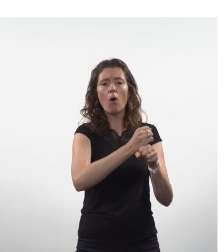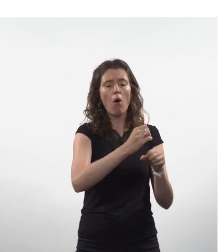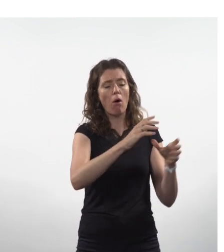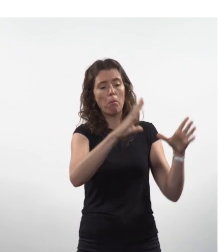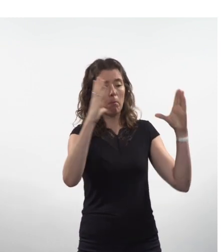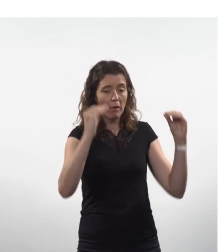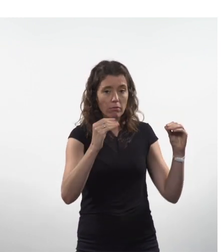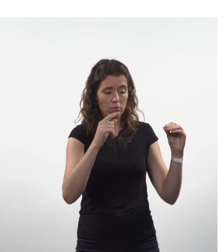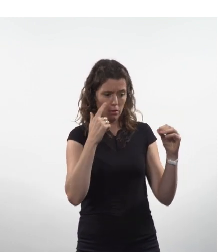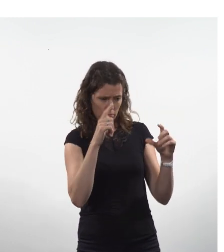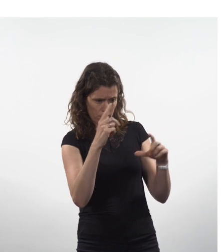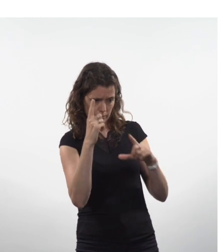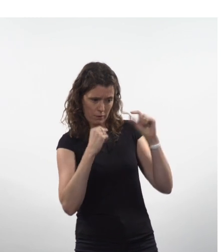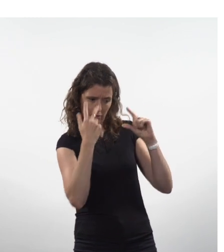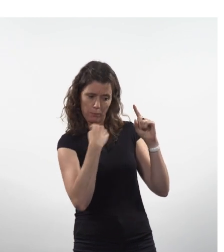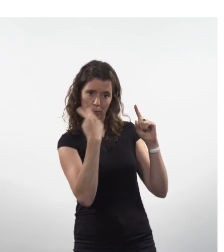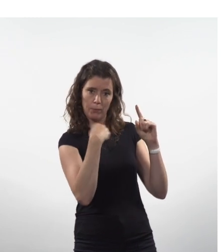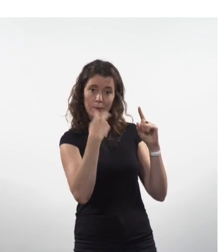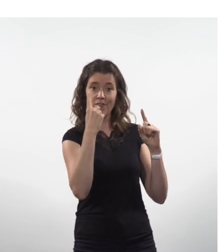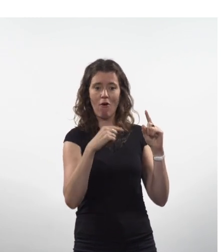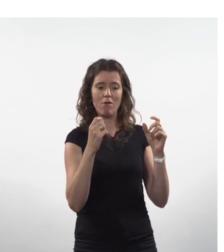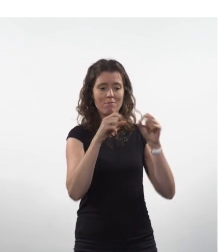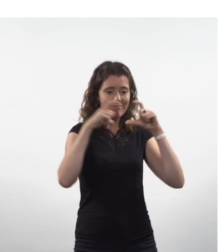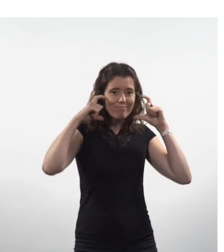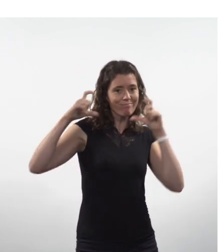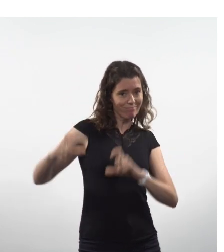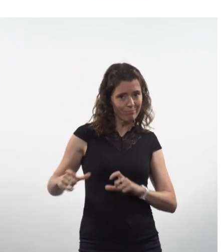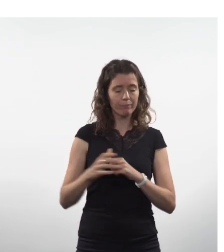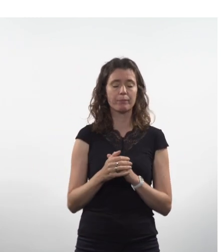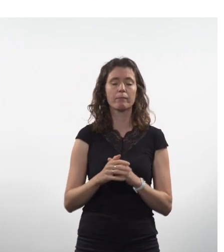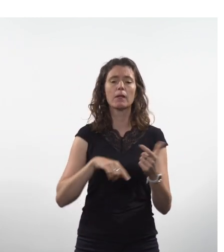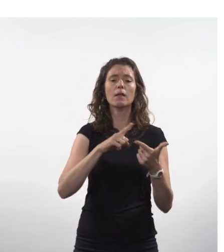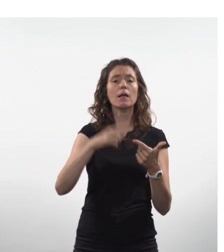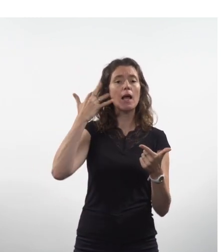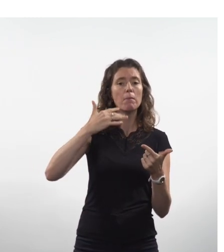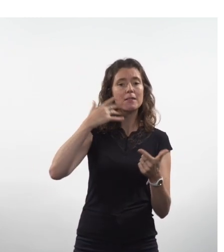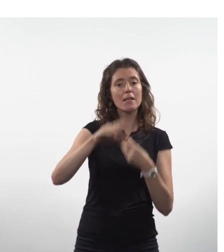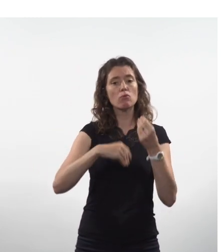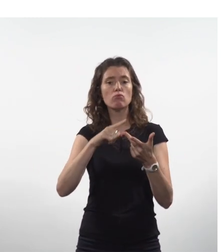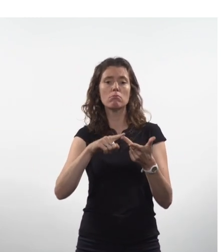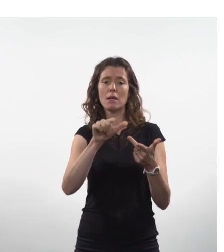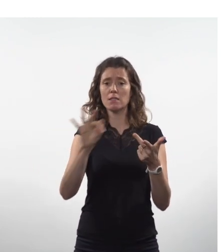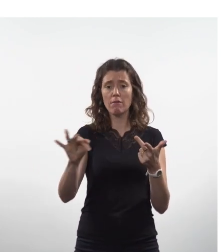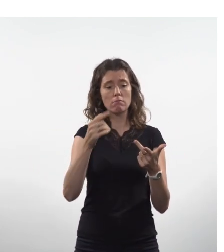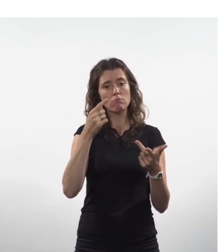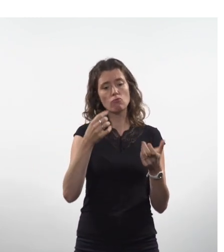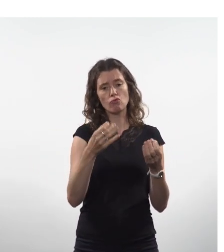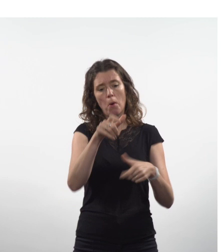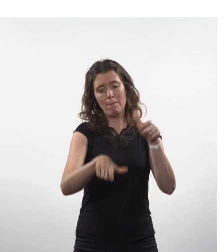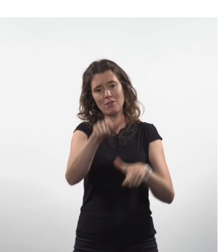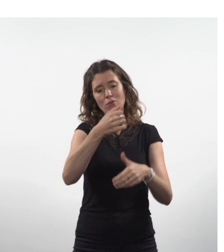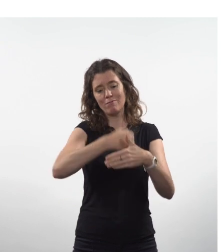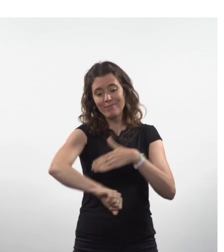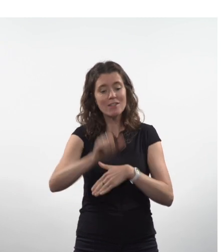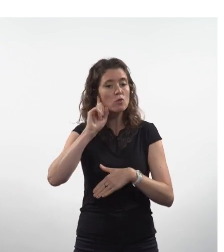pour percevoir la totalité des informations. Et le LPC ou la noticine, c'est souvent pour les sourds de naissance ou au